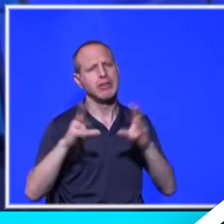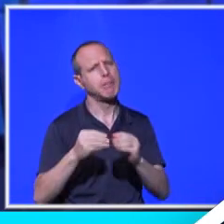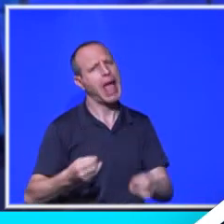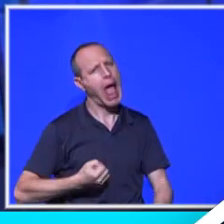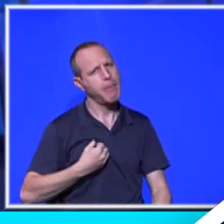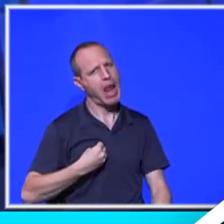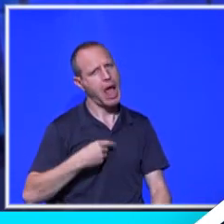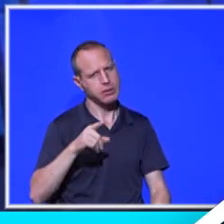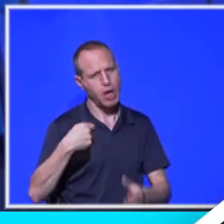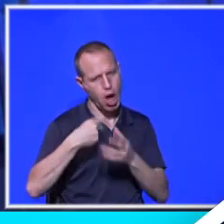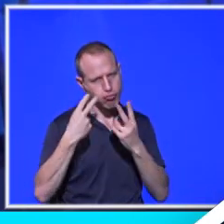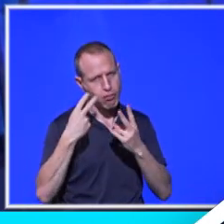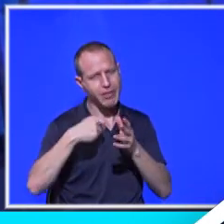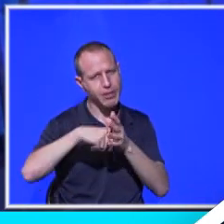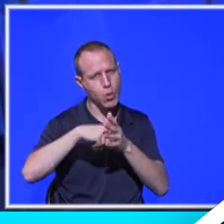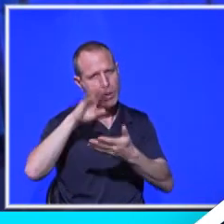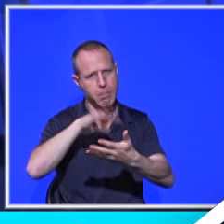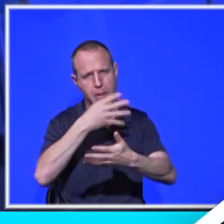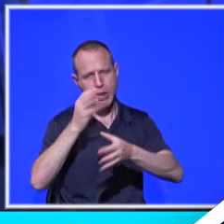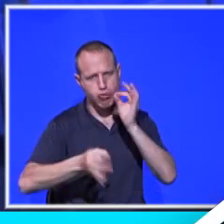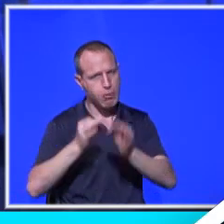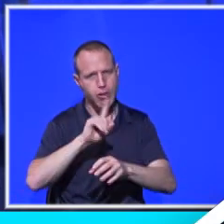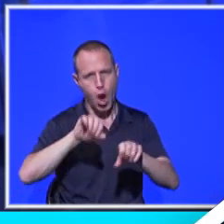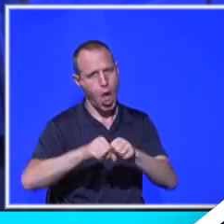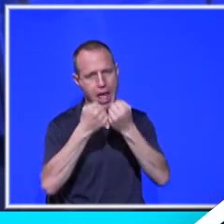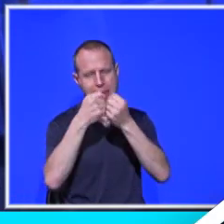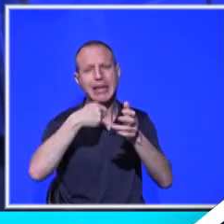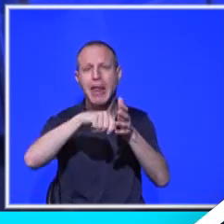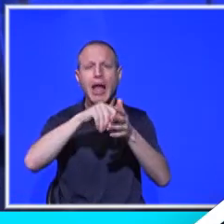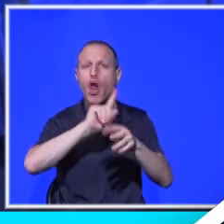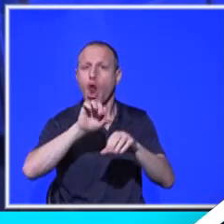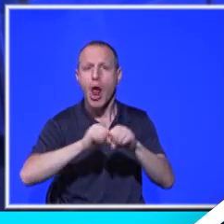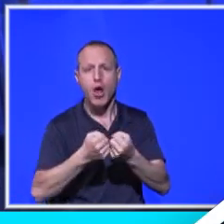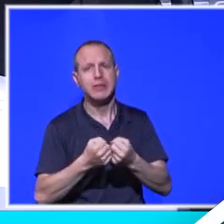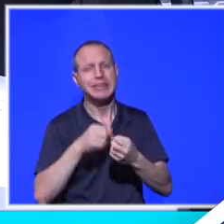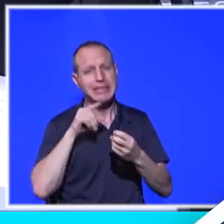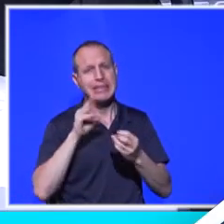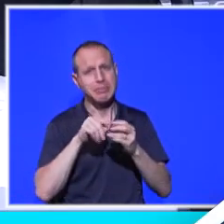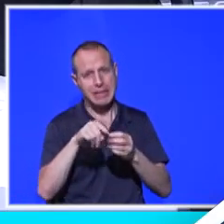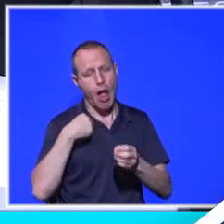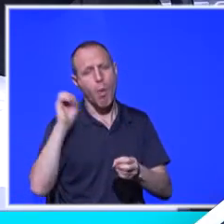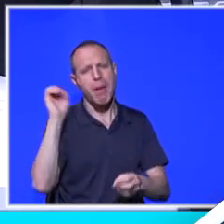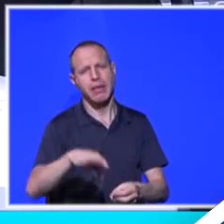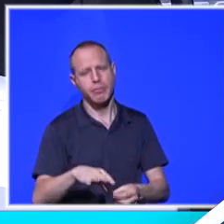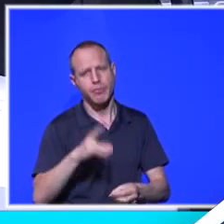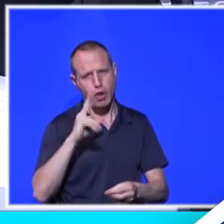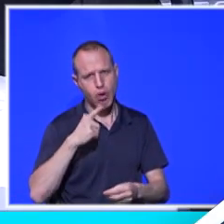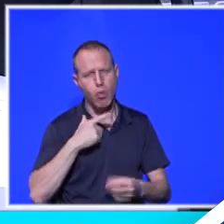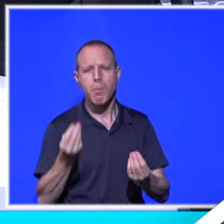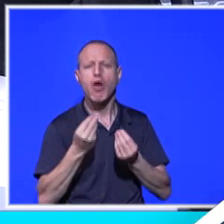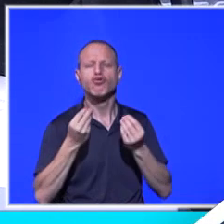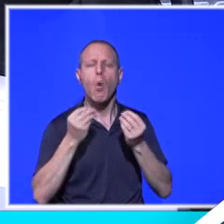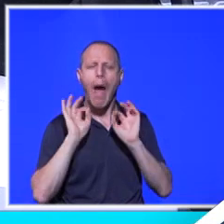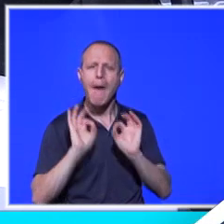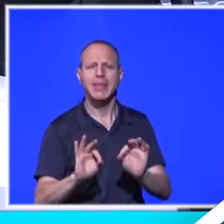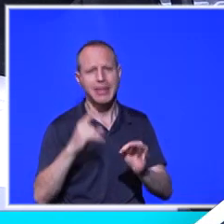זה חשוב. תיקונים במערכת המשפט, אבל לא הרס, לתקן, לא להרוס. זה, עם זה אנחנו באים. יש לנו משהו אמיתי,